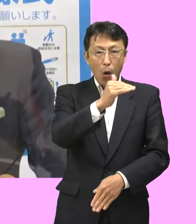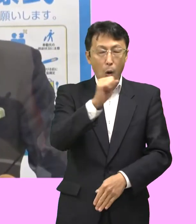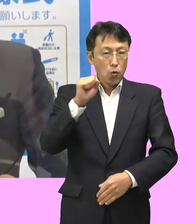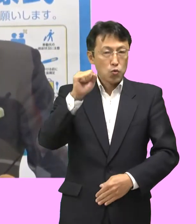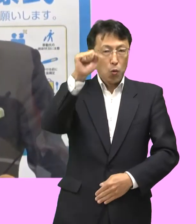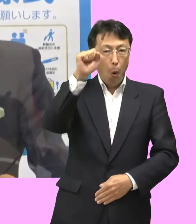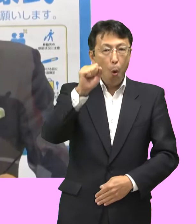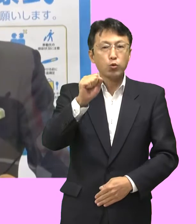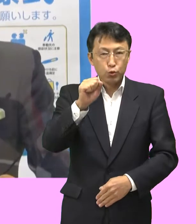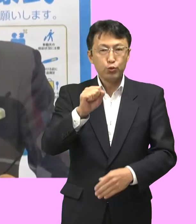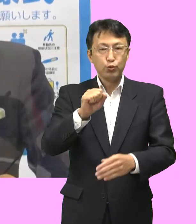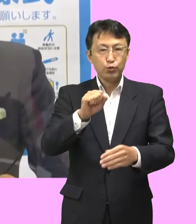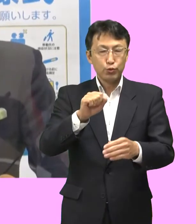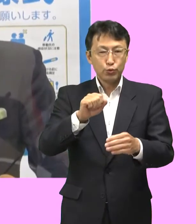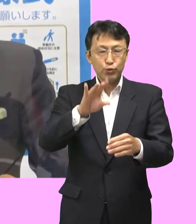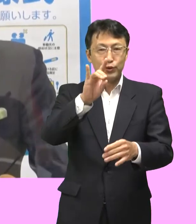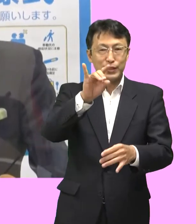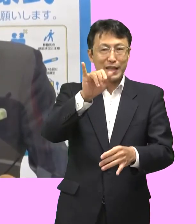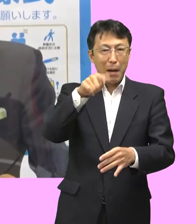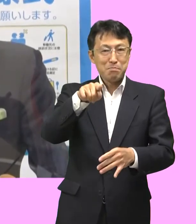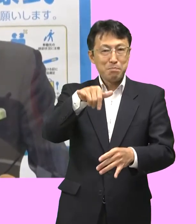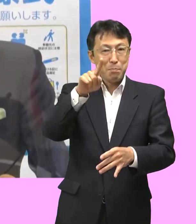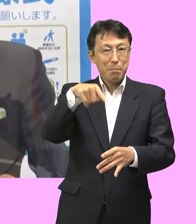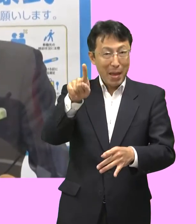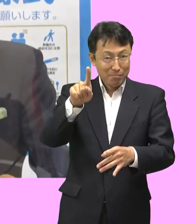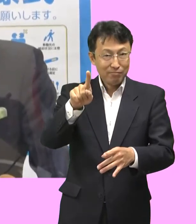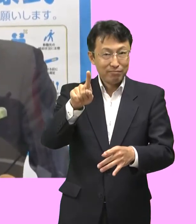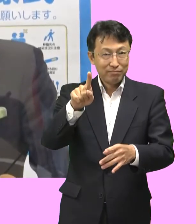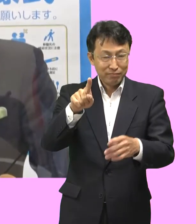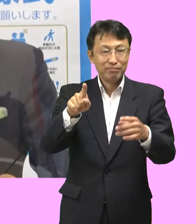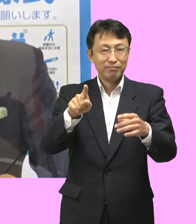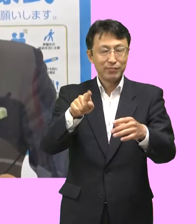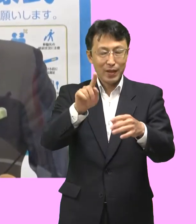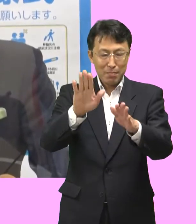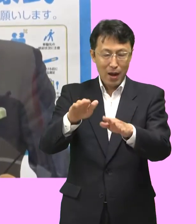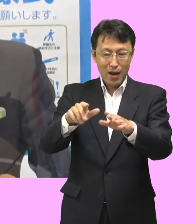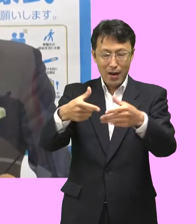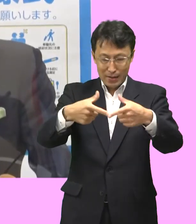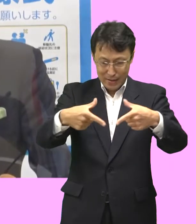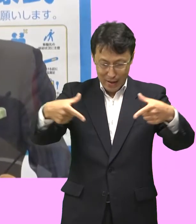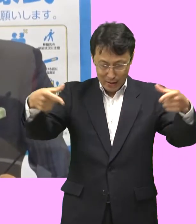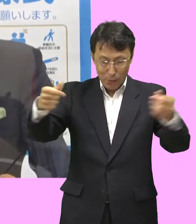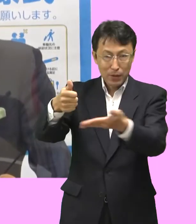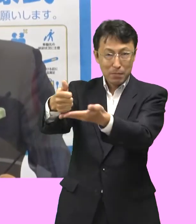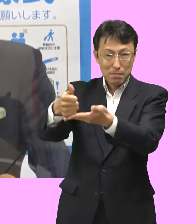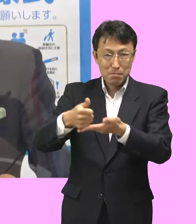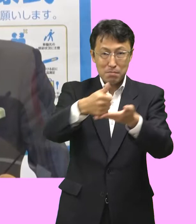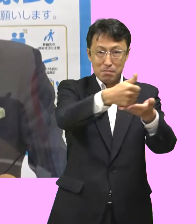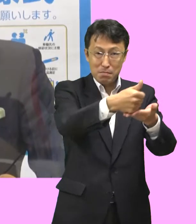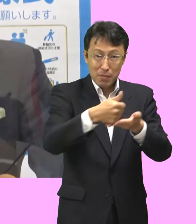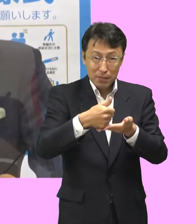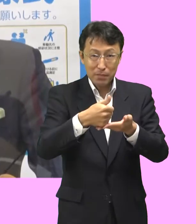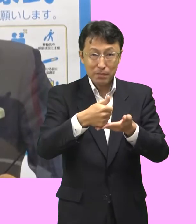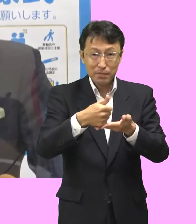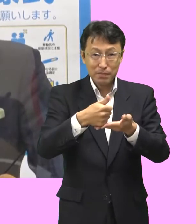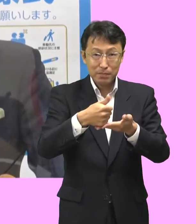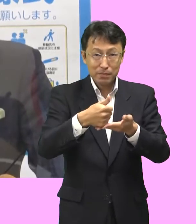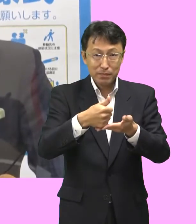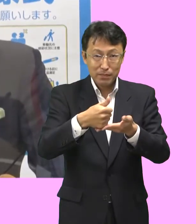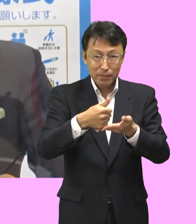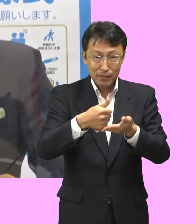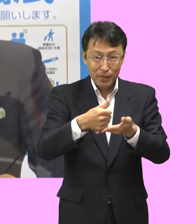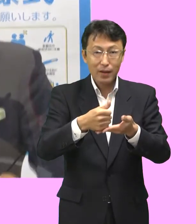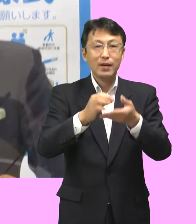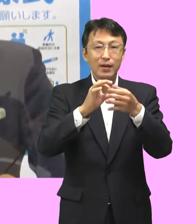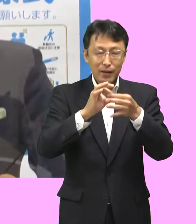性化して、全国からお客さんが見られていますが、お客さんから移ったとか、そういったようなこと